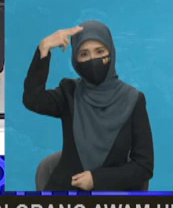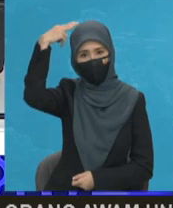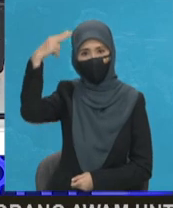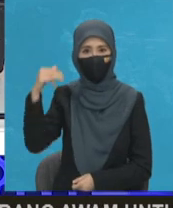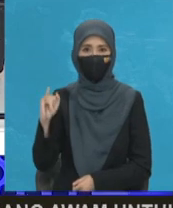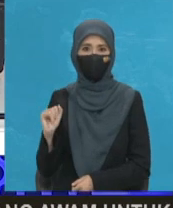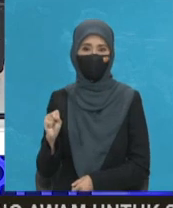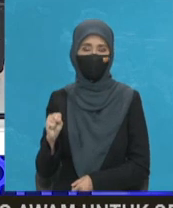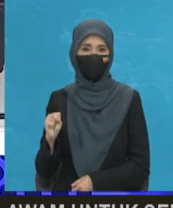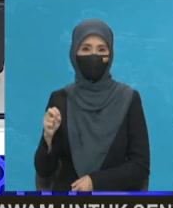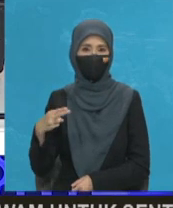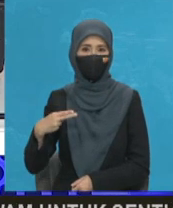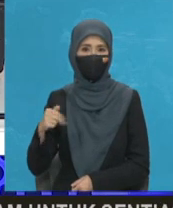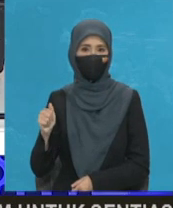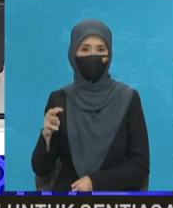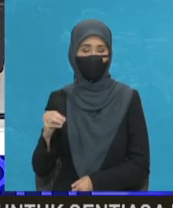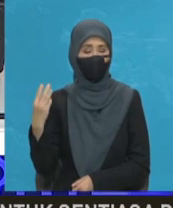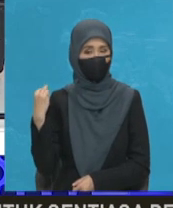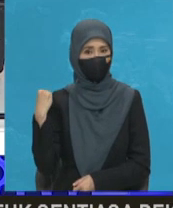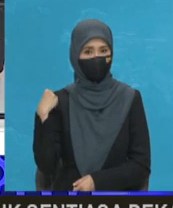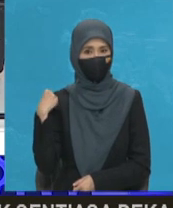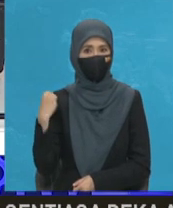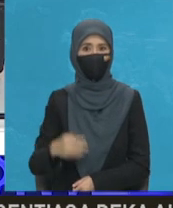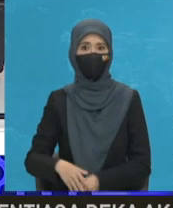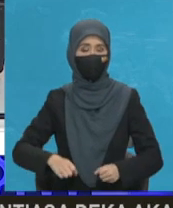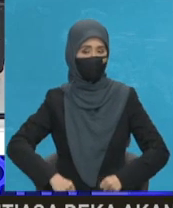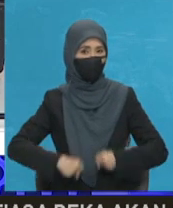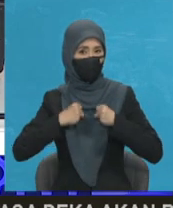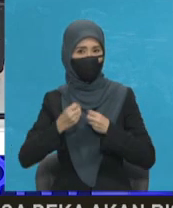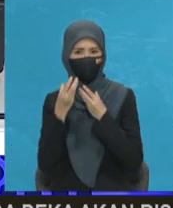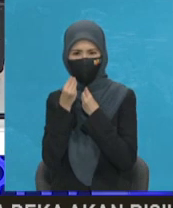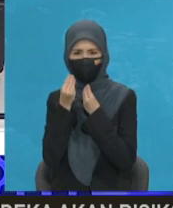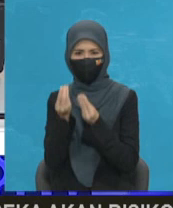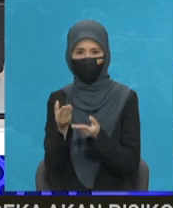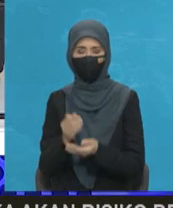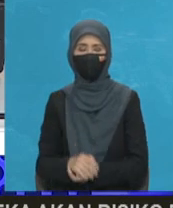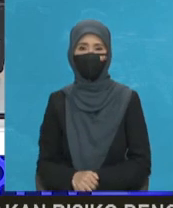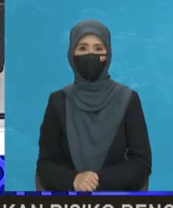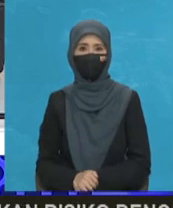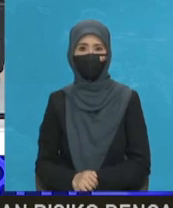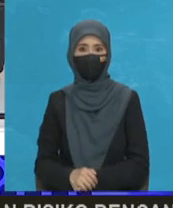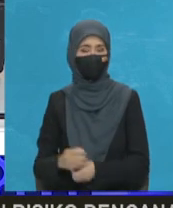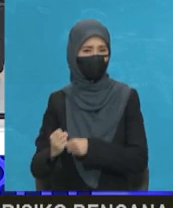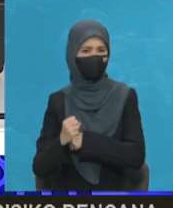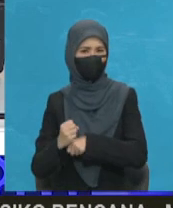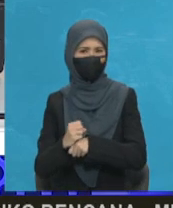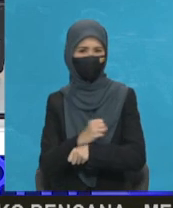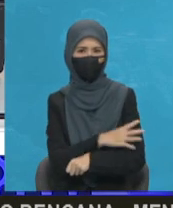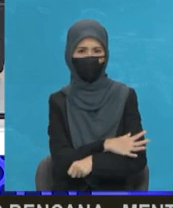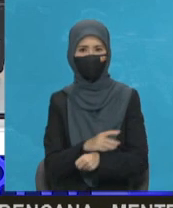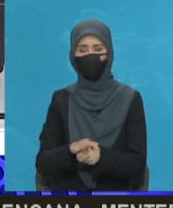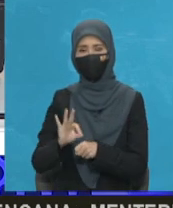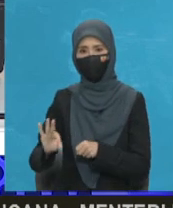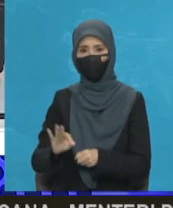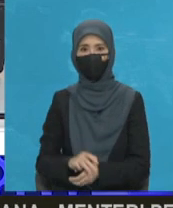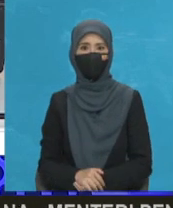Jakfar Menteri Kesehatan memerlukan perkara tersebut semasa sidang media situasi terkini jangkitan copyrighted